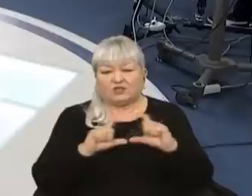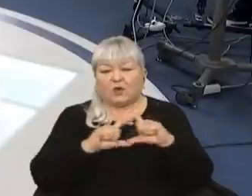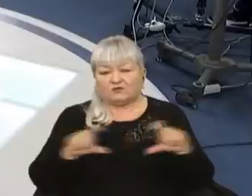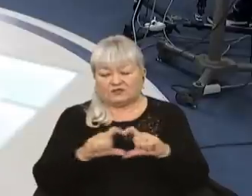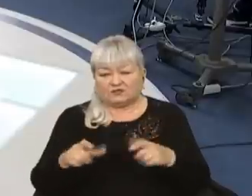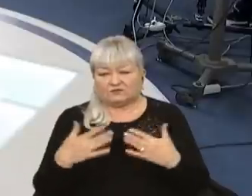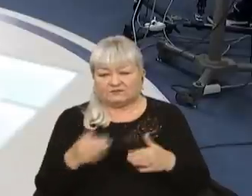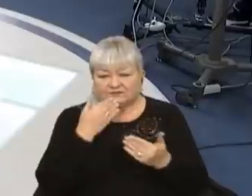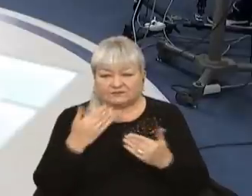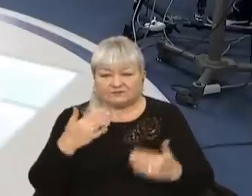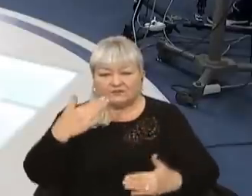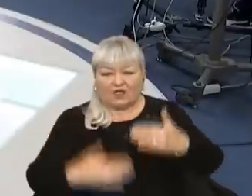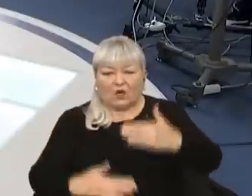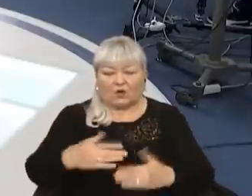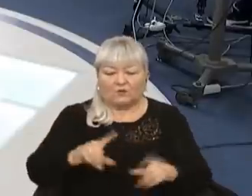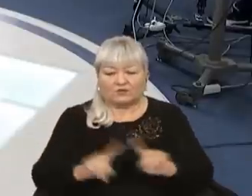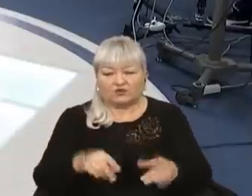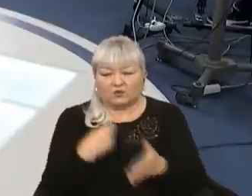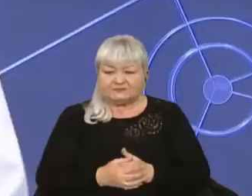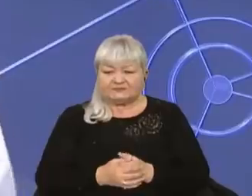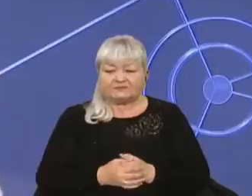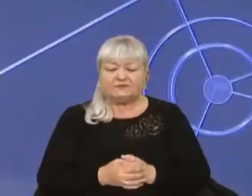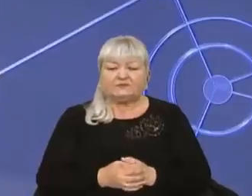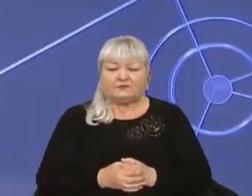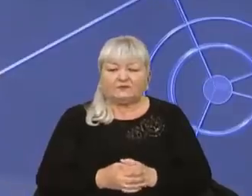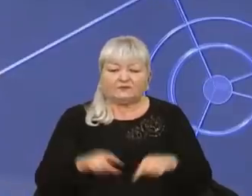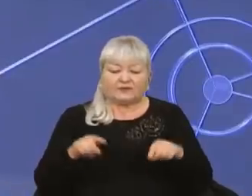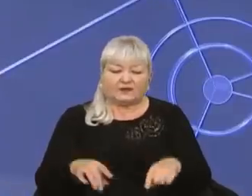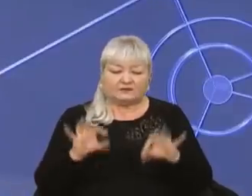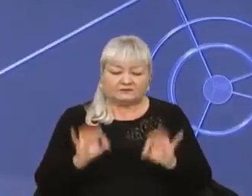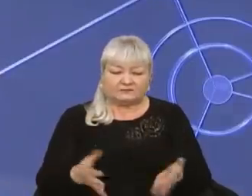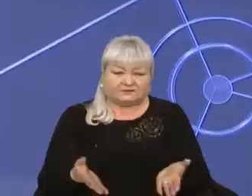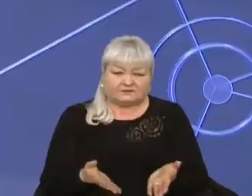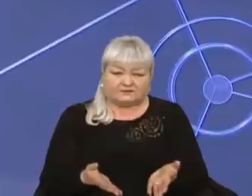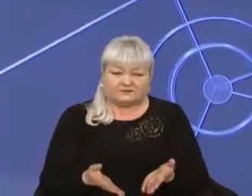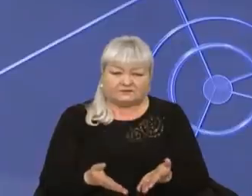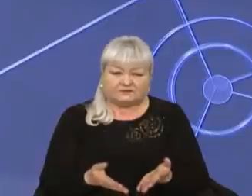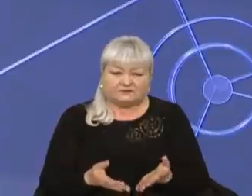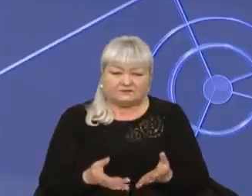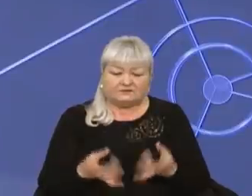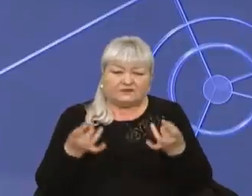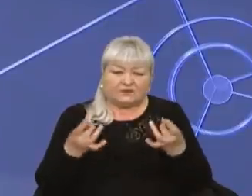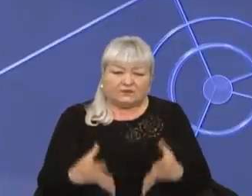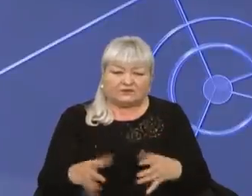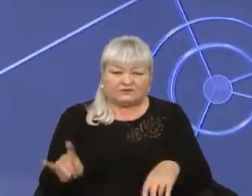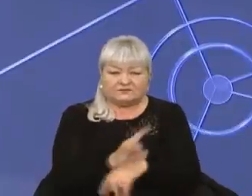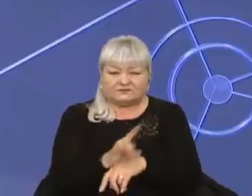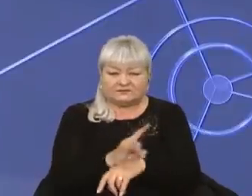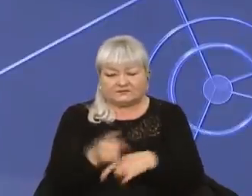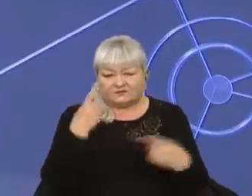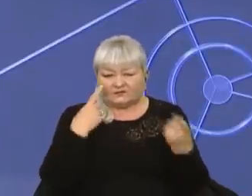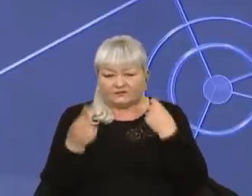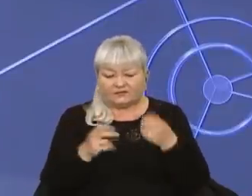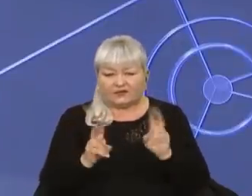заступником. Андрій Іванович, не Словенія, а Словаччина. Тут насправді нема реплі, тут є просто неправдива інформація,